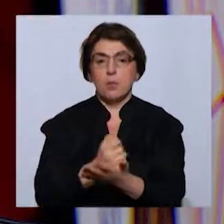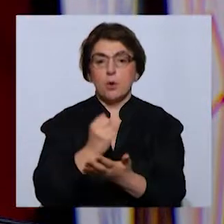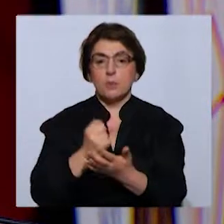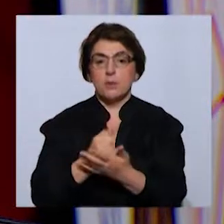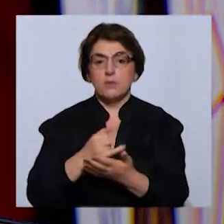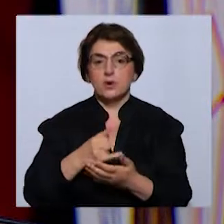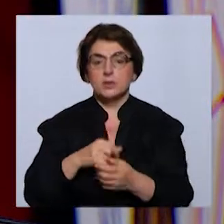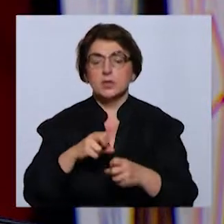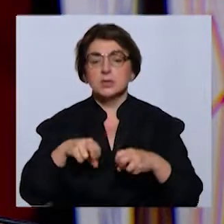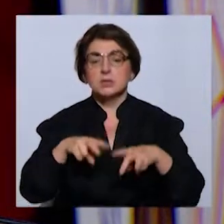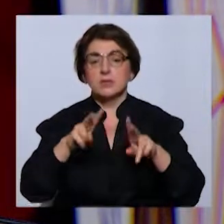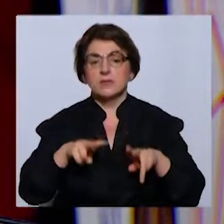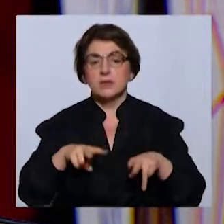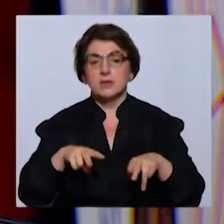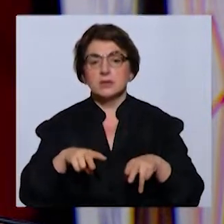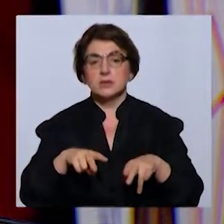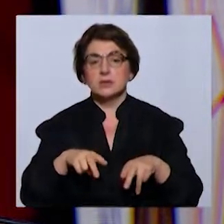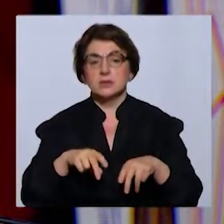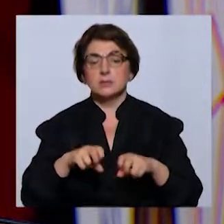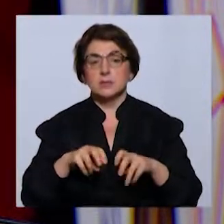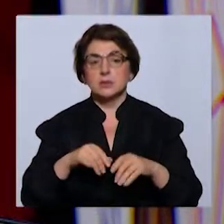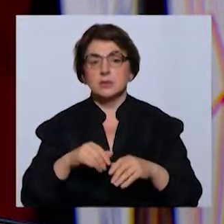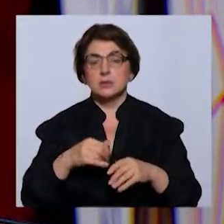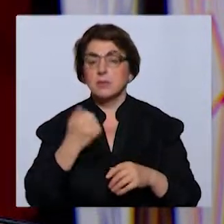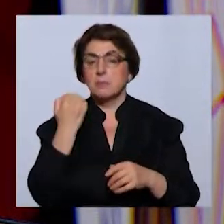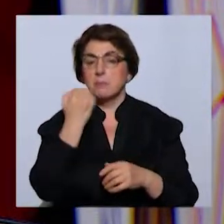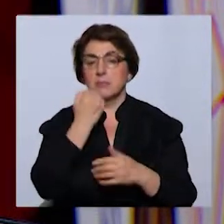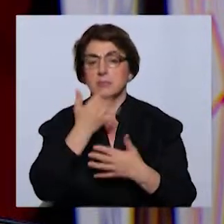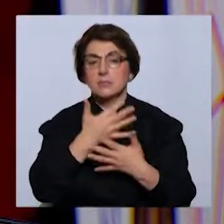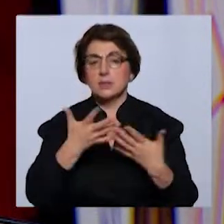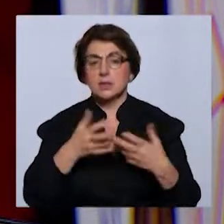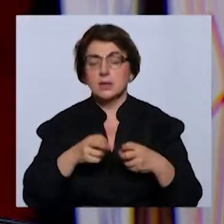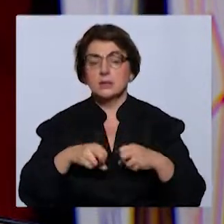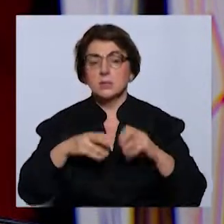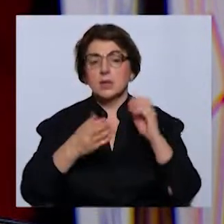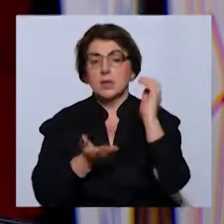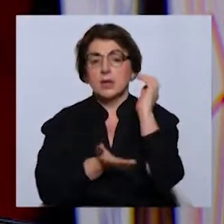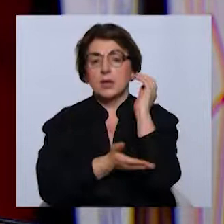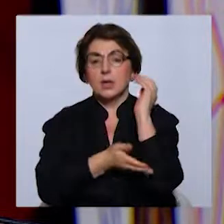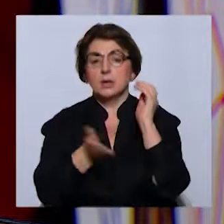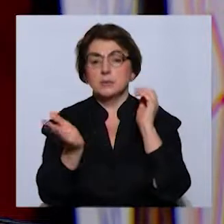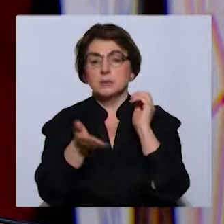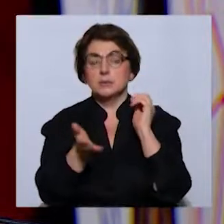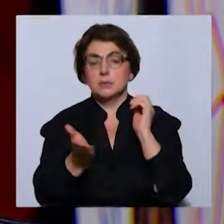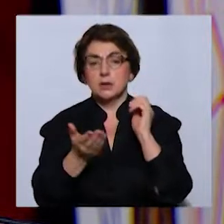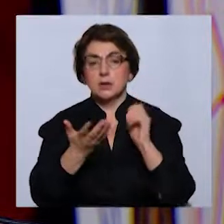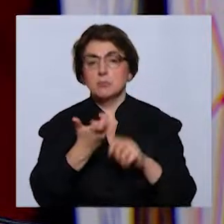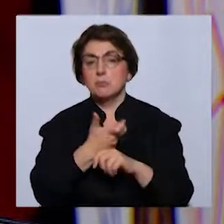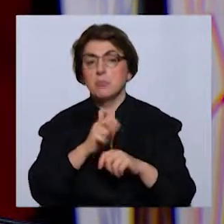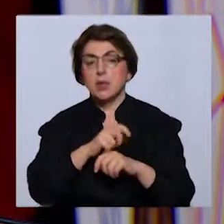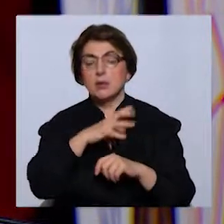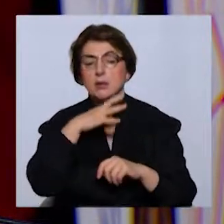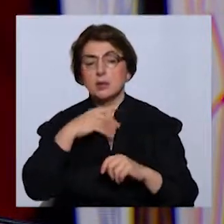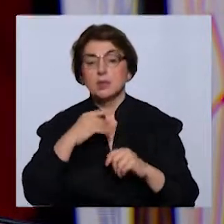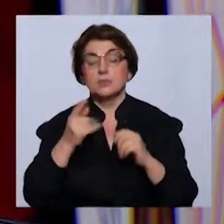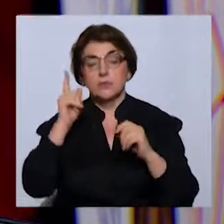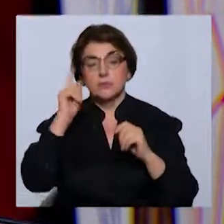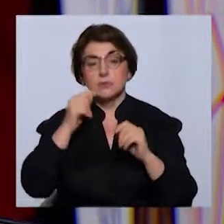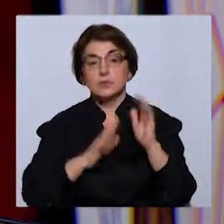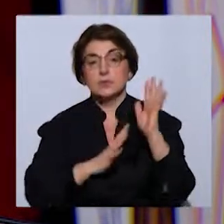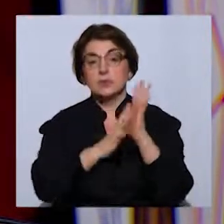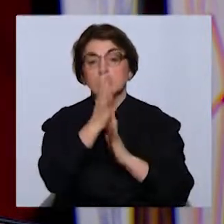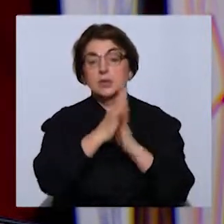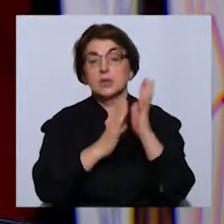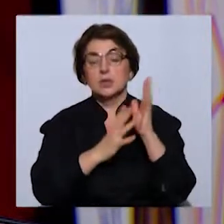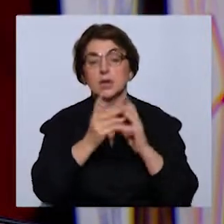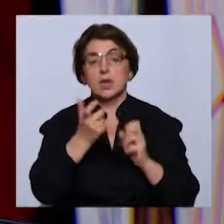და გენჩენებლობისათვის მოეპოვებინათ მასალა, დაიწყეს ტყეების მასიური გაჩეხვა. Ტყეები ჩვენი დედამიწის